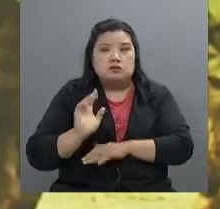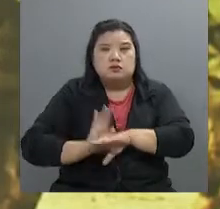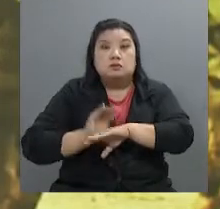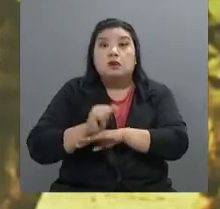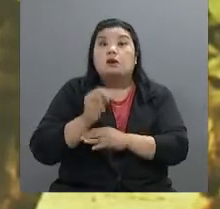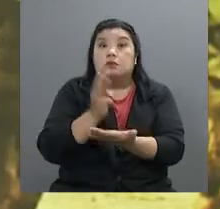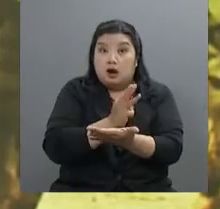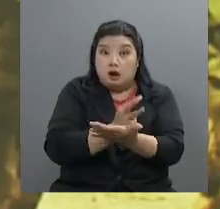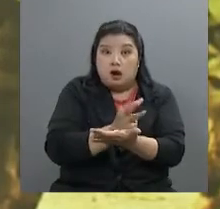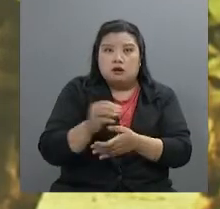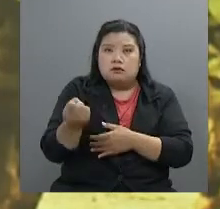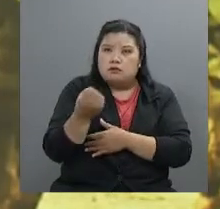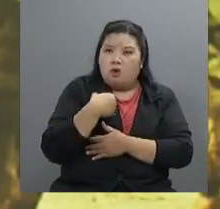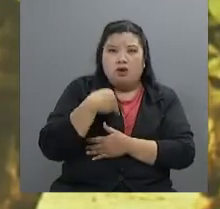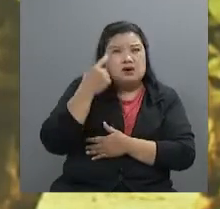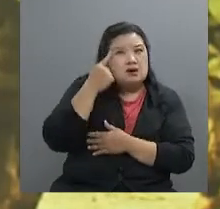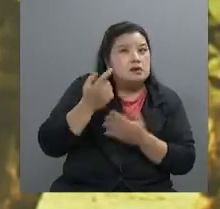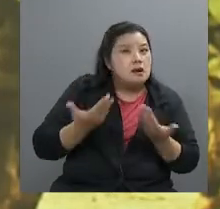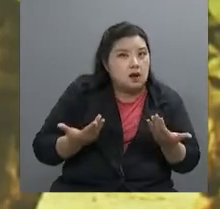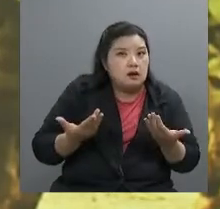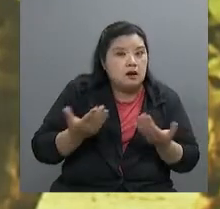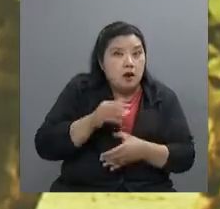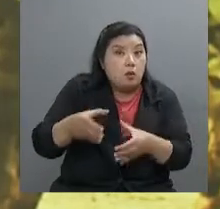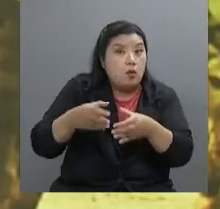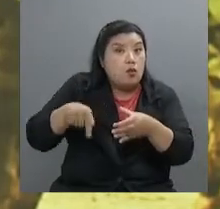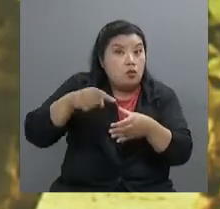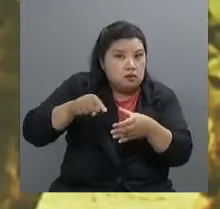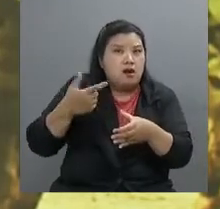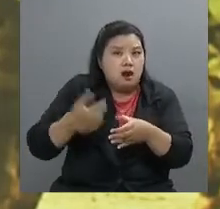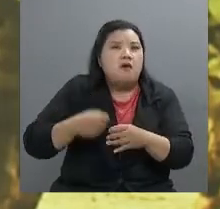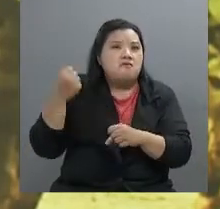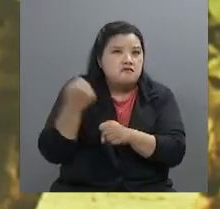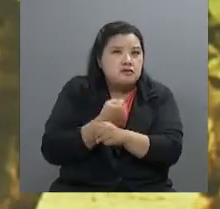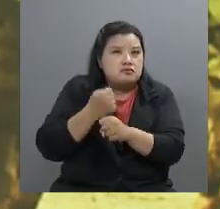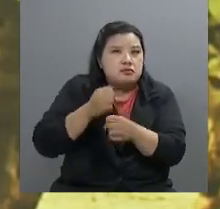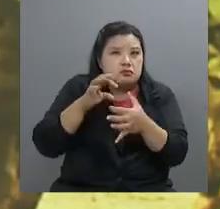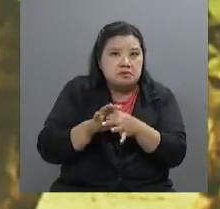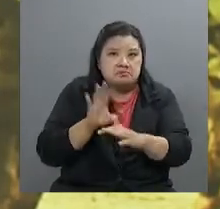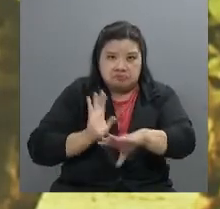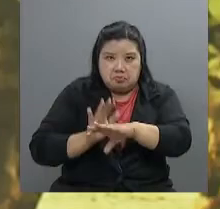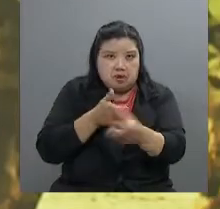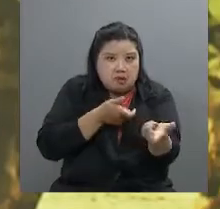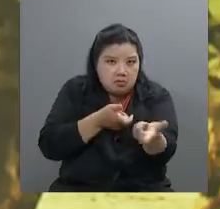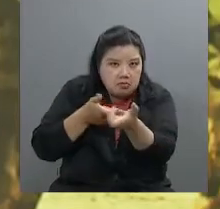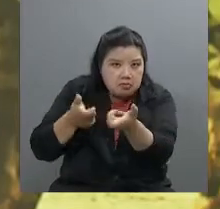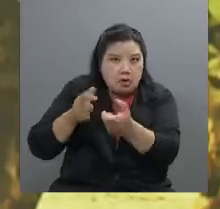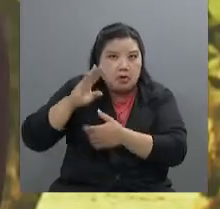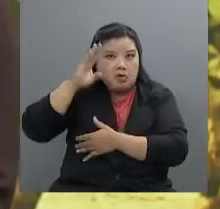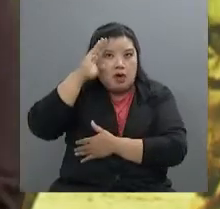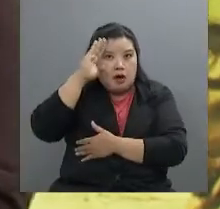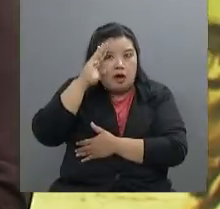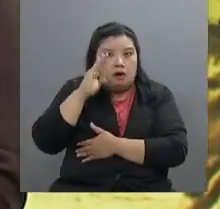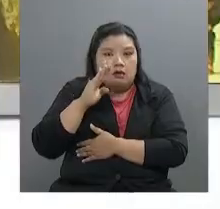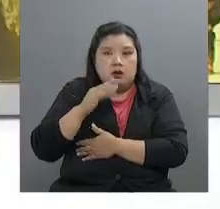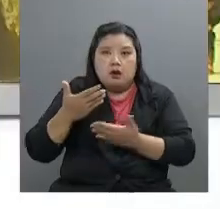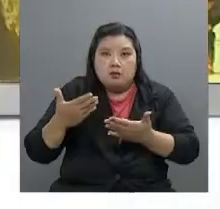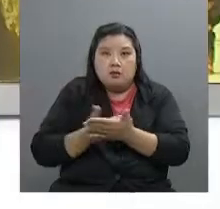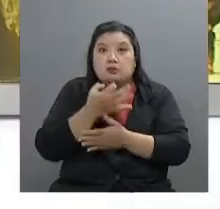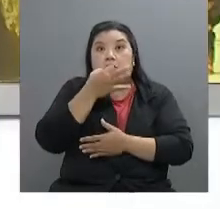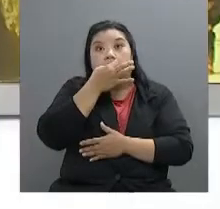จะเกิดอะไรขึ้นนะคนเรานี่นะซึ่งได้รับการฝึกทักษะด้านการใช้อาวุธด้านการต่อสู้หันไปประกอบอาชีพในด้านมืดนะคะ